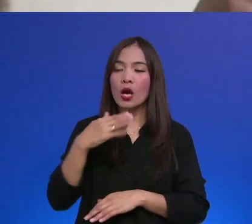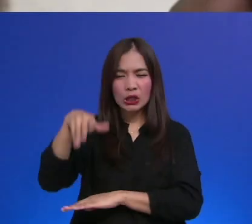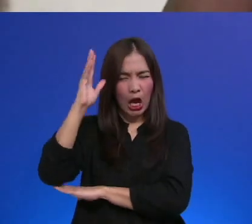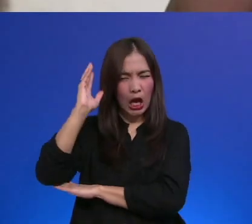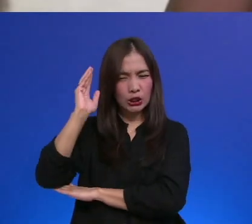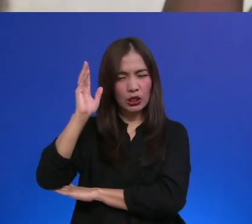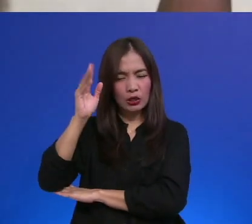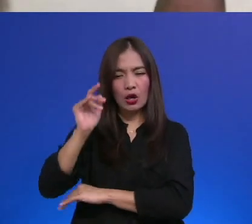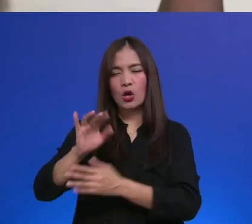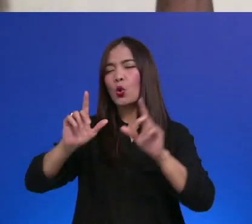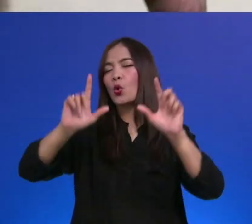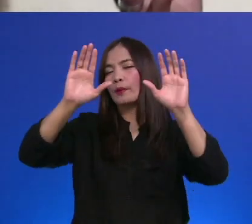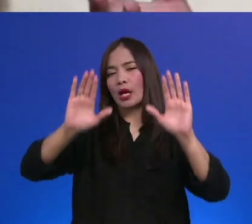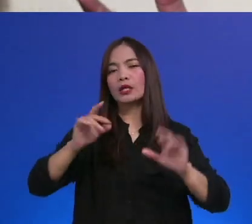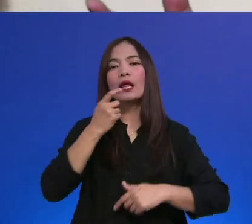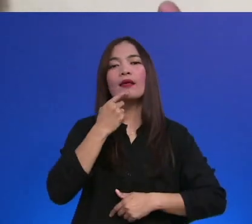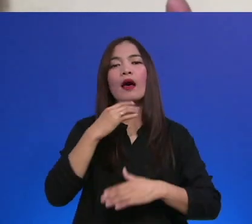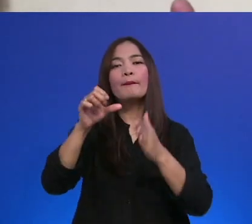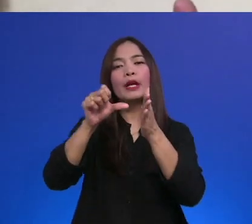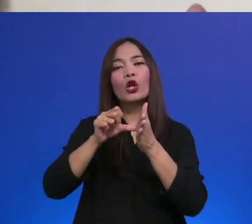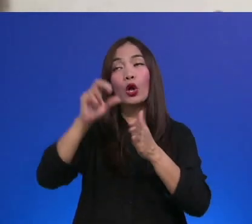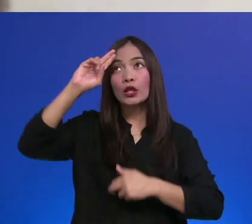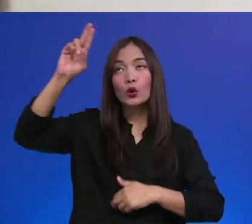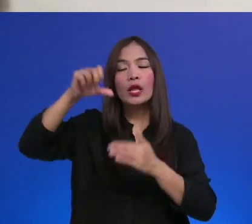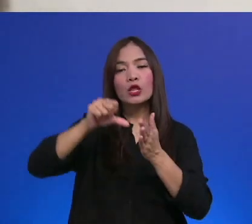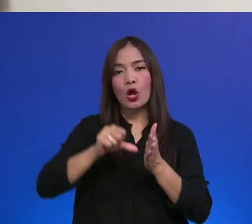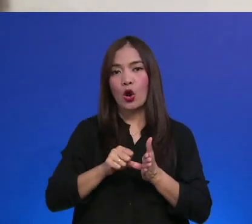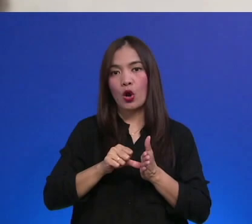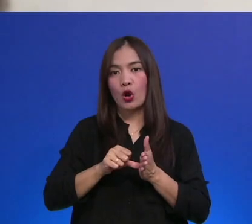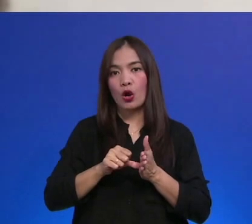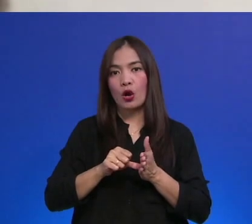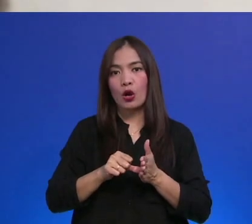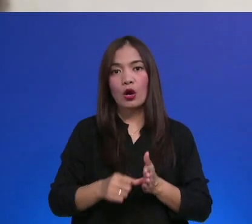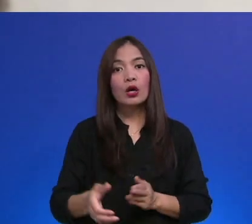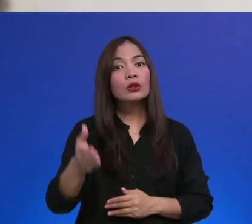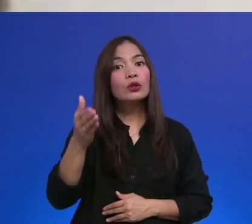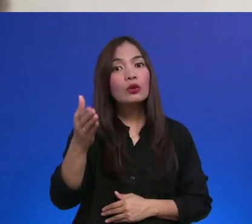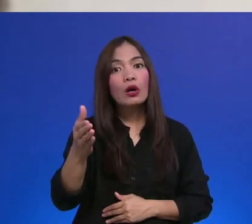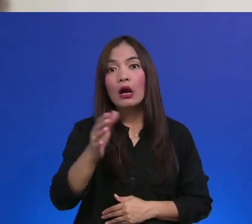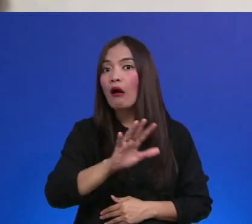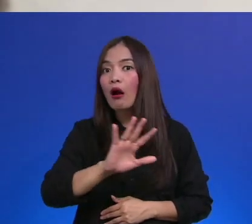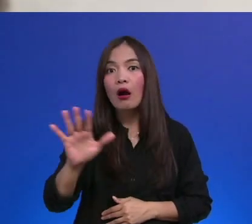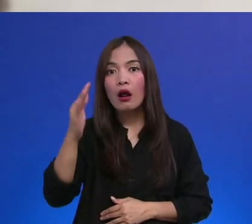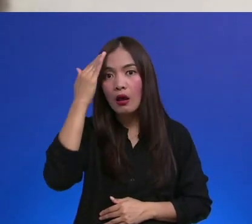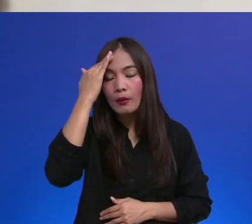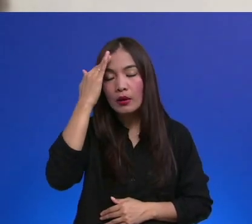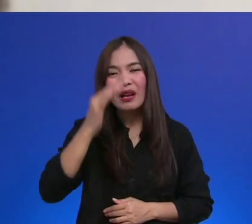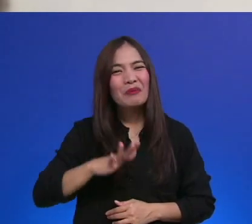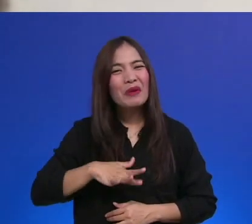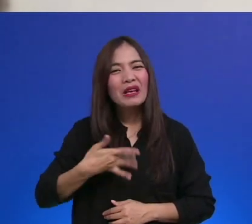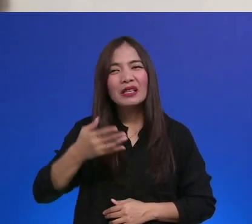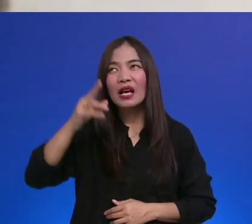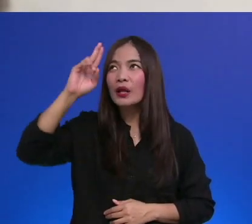luar biasa tentang Pertolongan tuhan saudara tidak mengalami secara merasa Tuhan